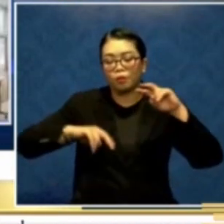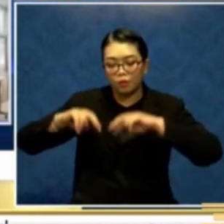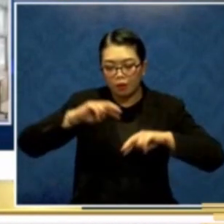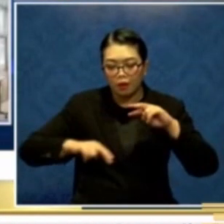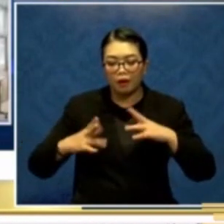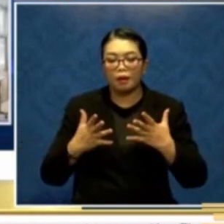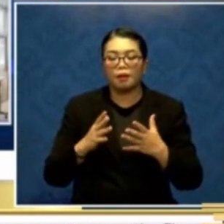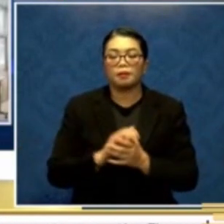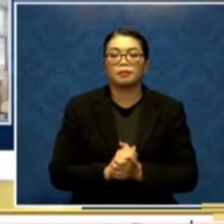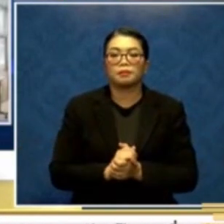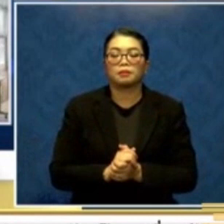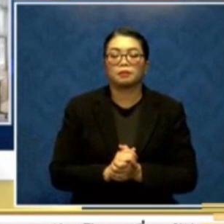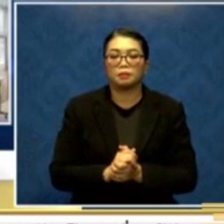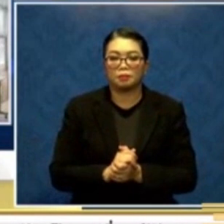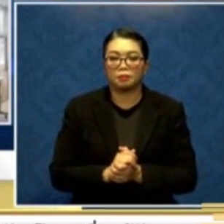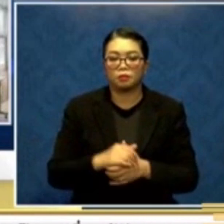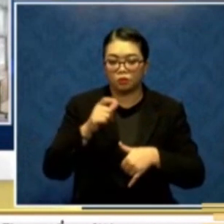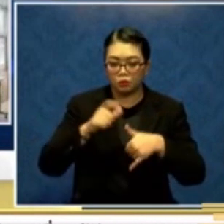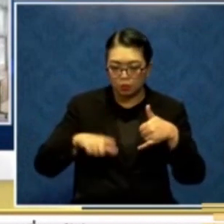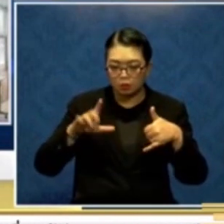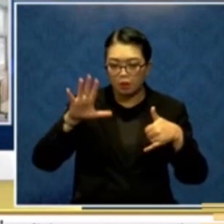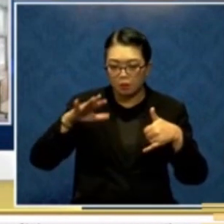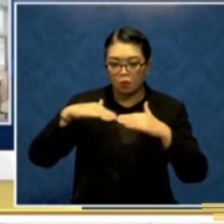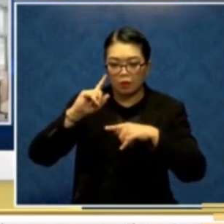อย่นอยไมต่มกวา 5,000- บาทต่อคน